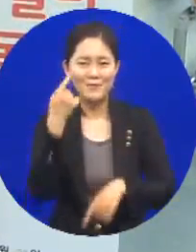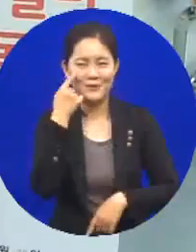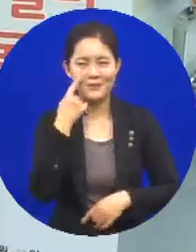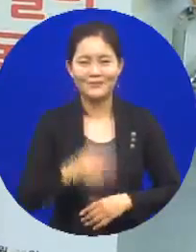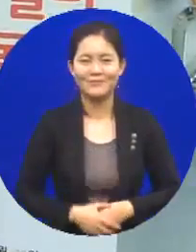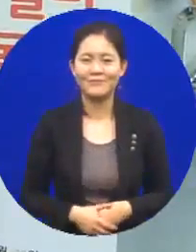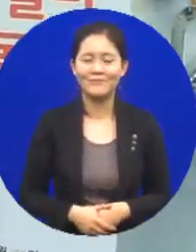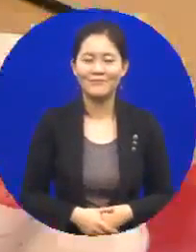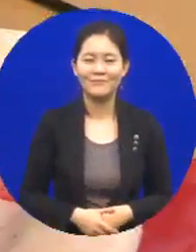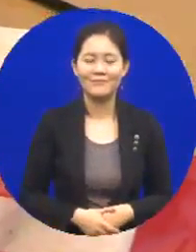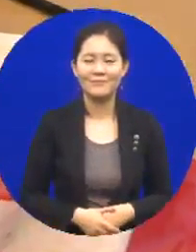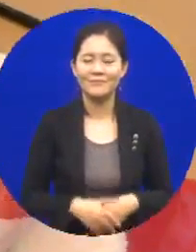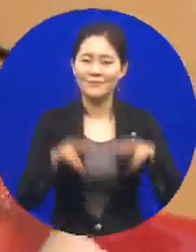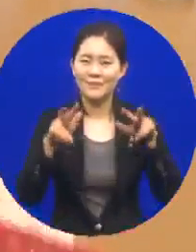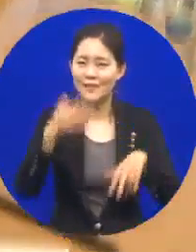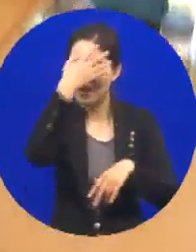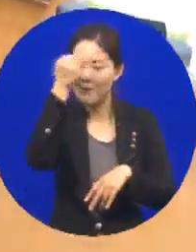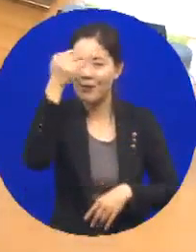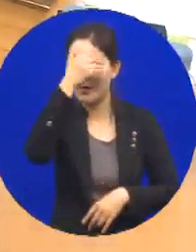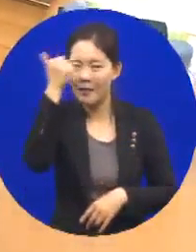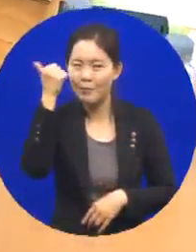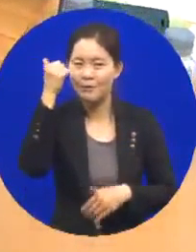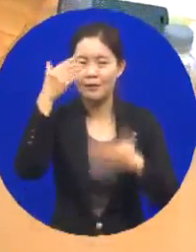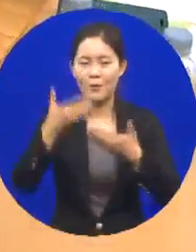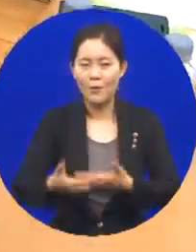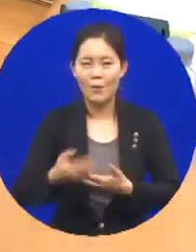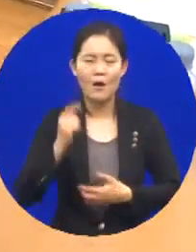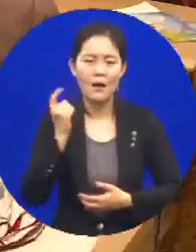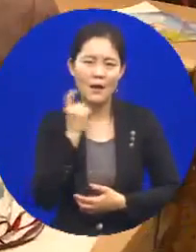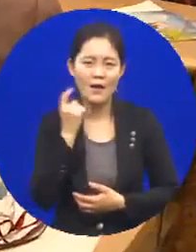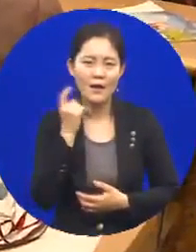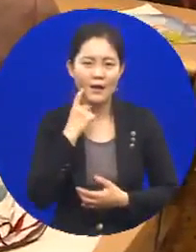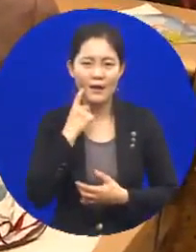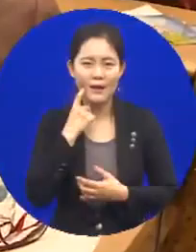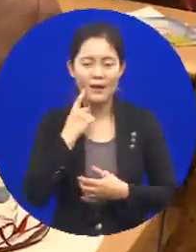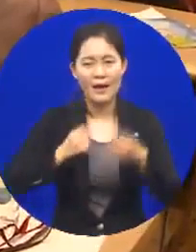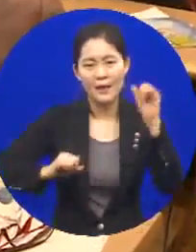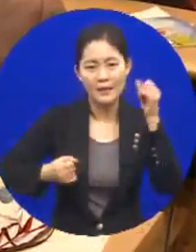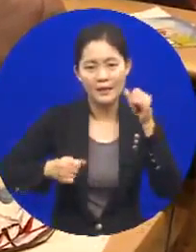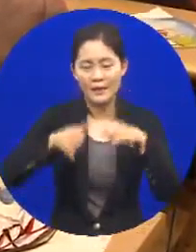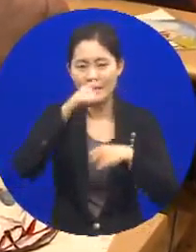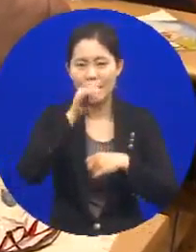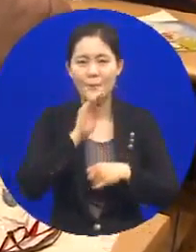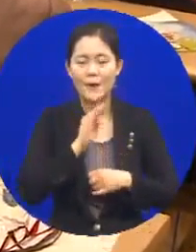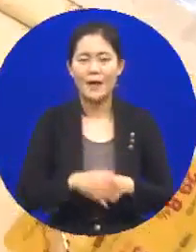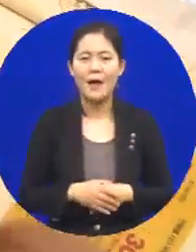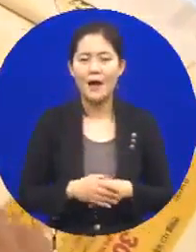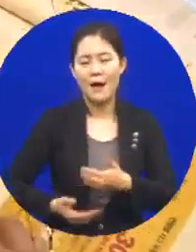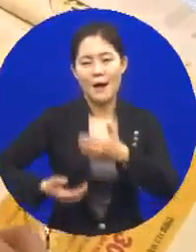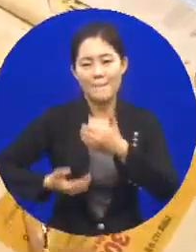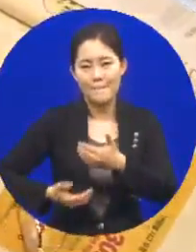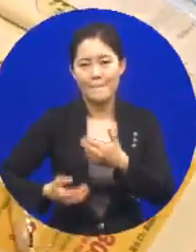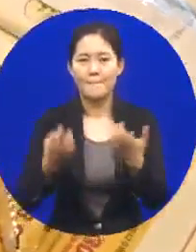함께 가보시죠. 지금 할머니, 할아버지들 앞에는 각각 사랑스러운 아기 모형이 놓여 있습니다.